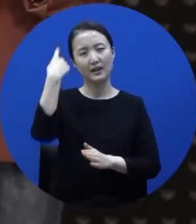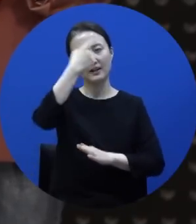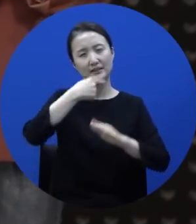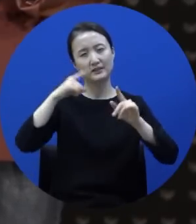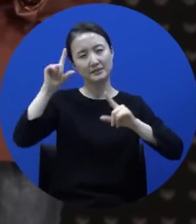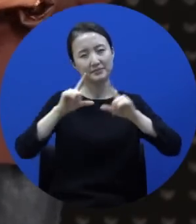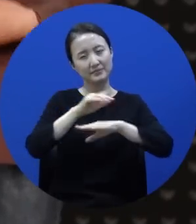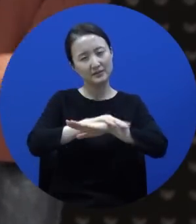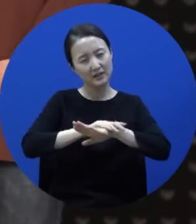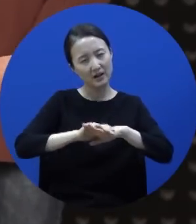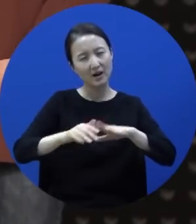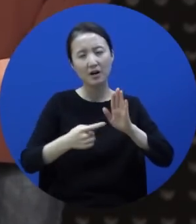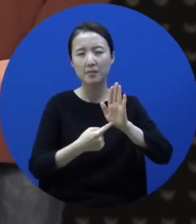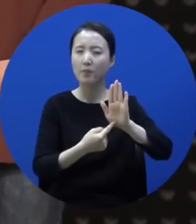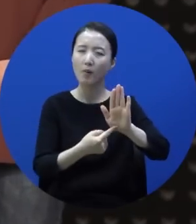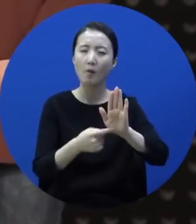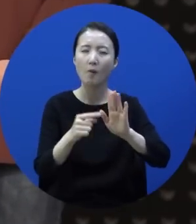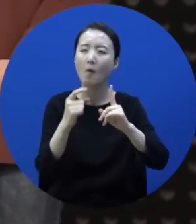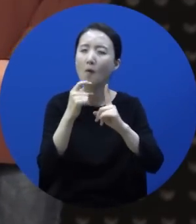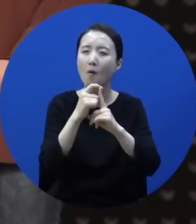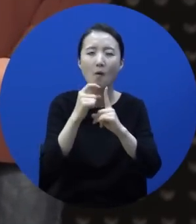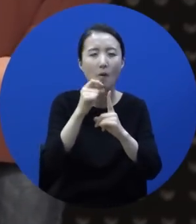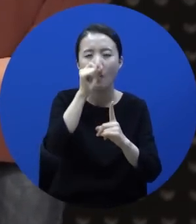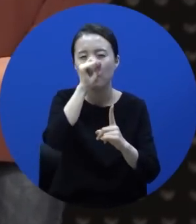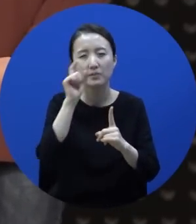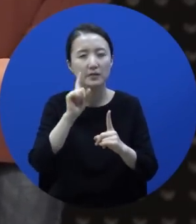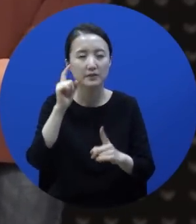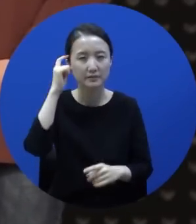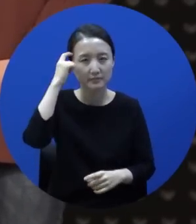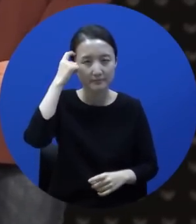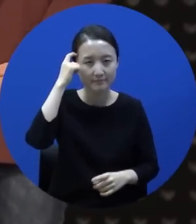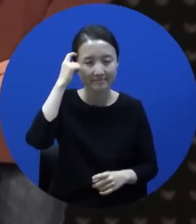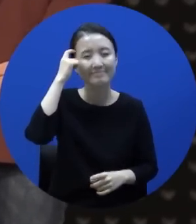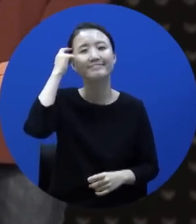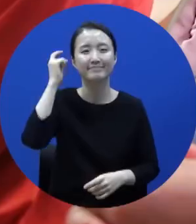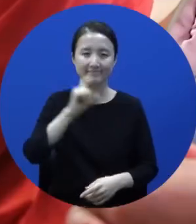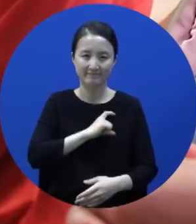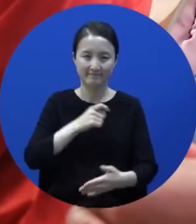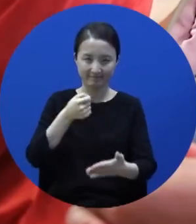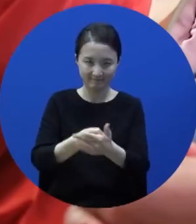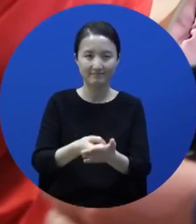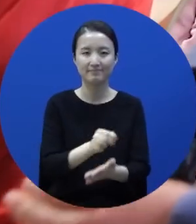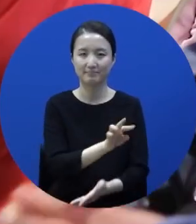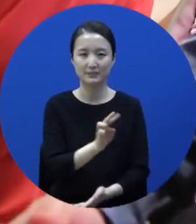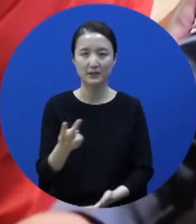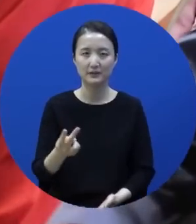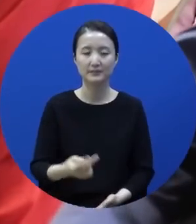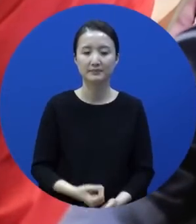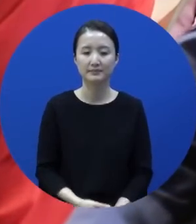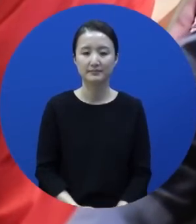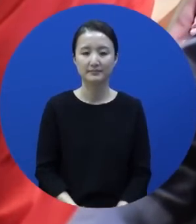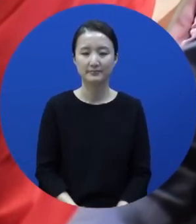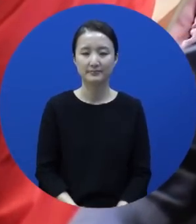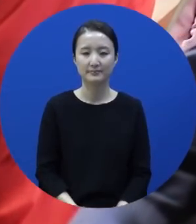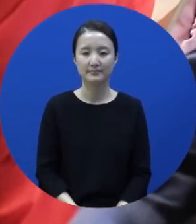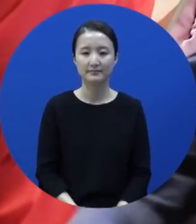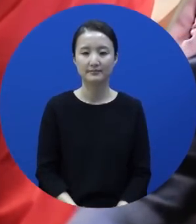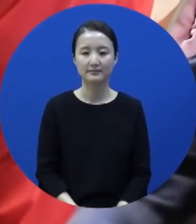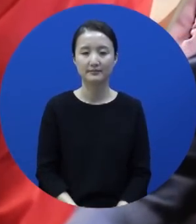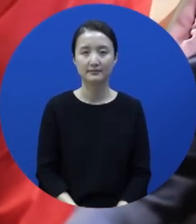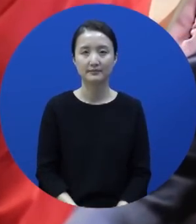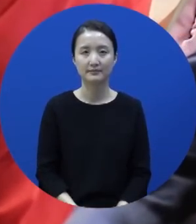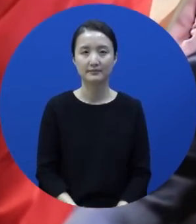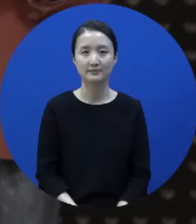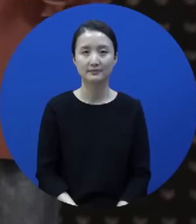이름을 만들어 보자라는 생각을 했어요. 그래서, 과감히 이름을 바꾸게 됐습니다. 네. 제 이름